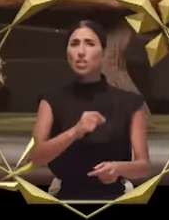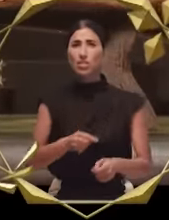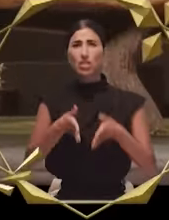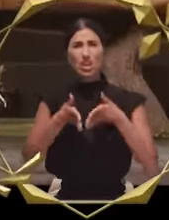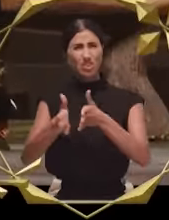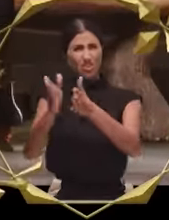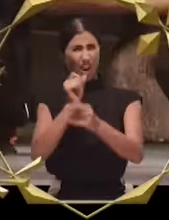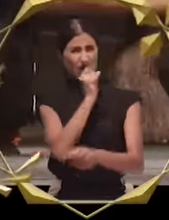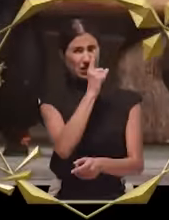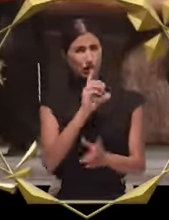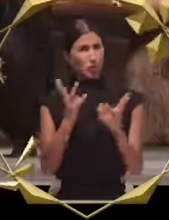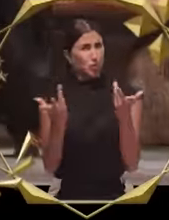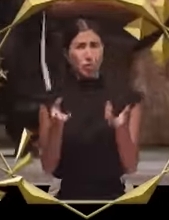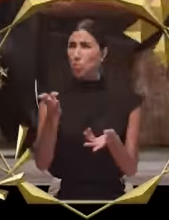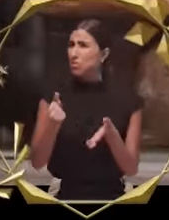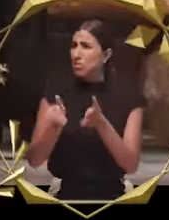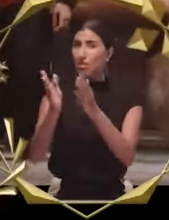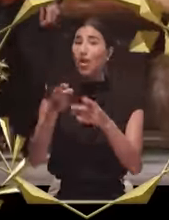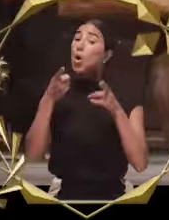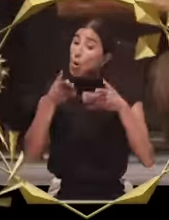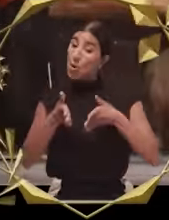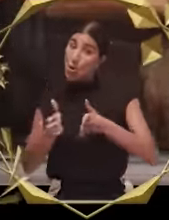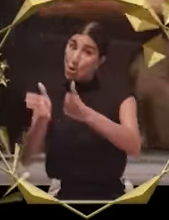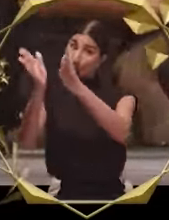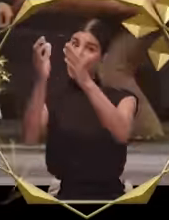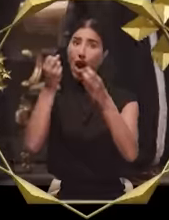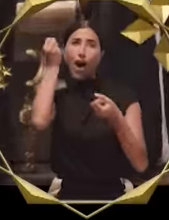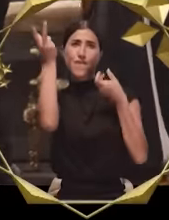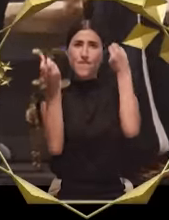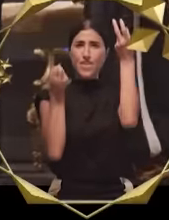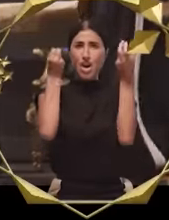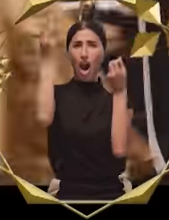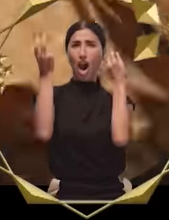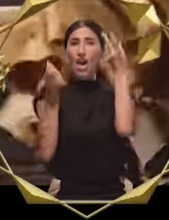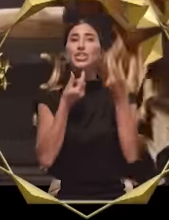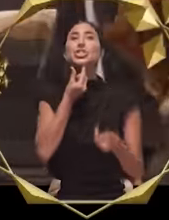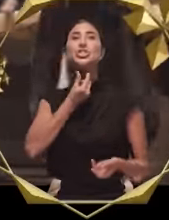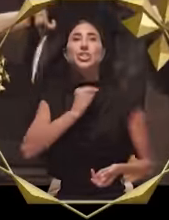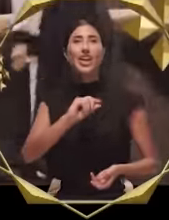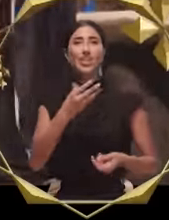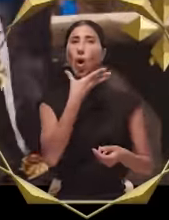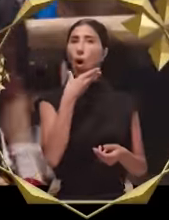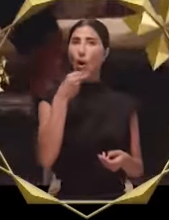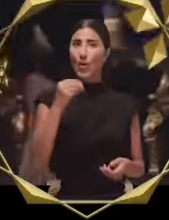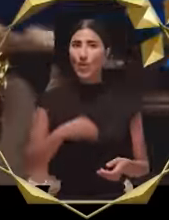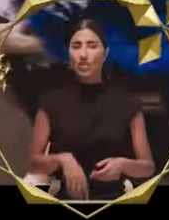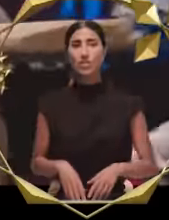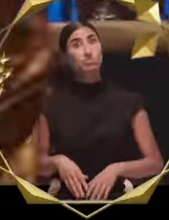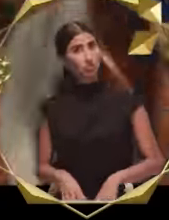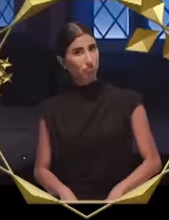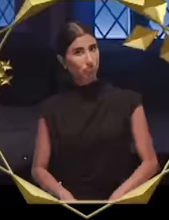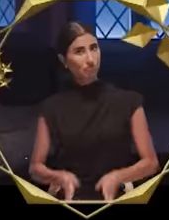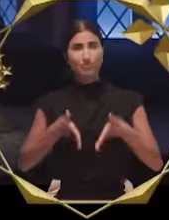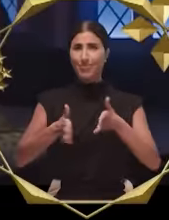الأصفر؟ أعطي أعطي أعطي الدرب الأصفر خطوة خطوة